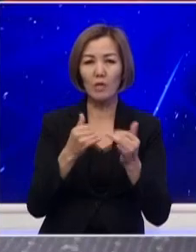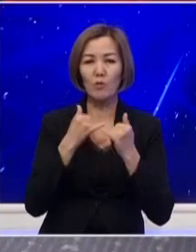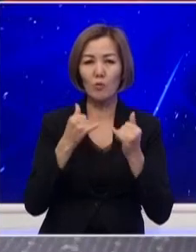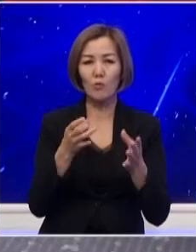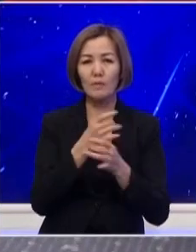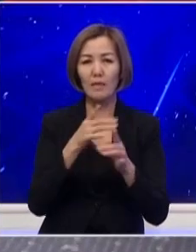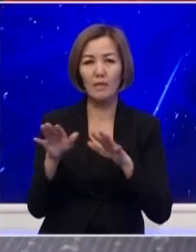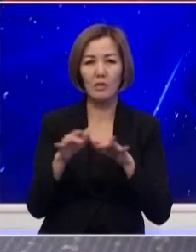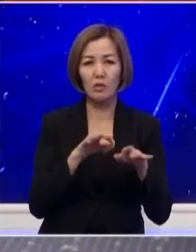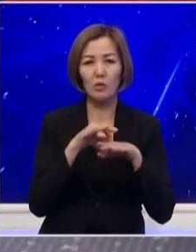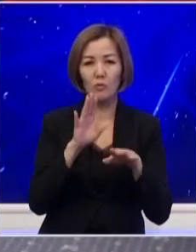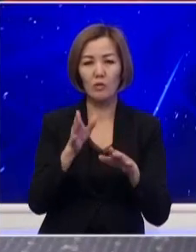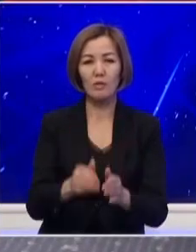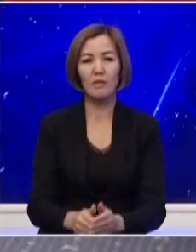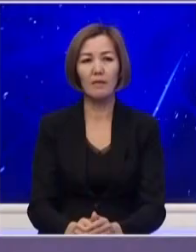жиындар өткізіледі.